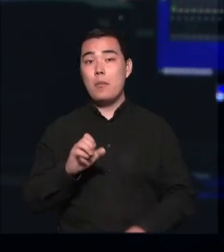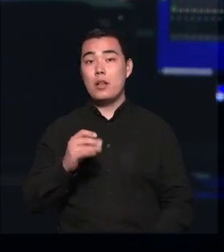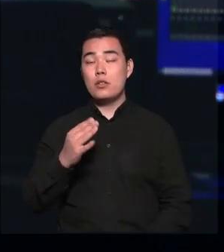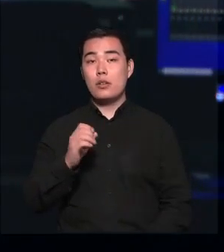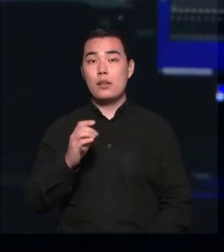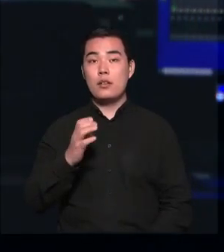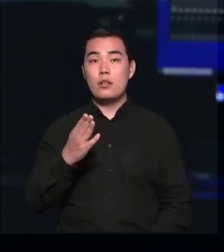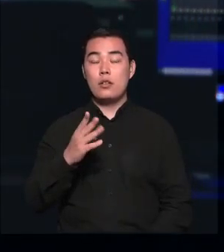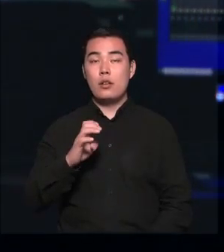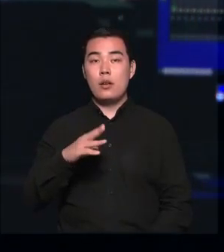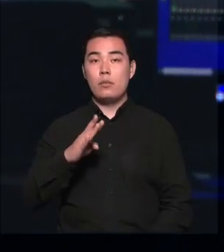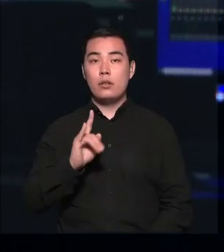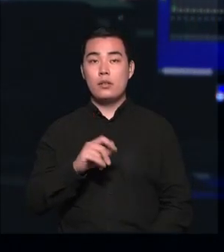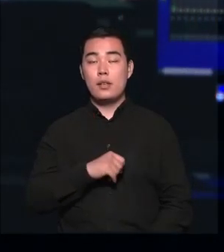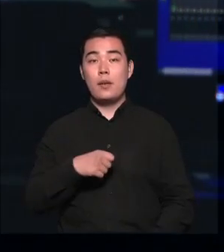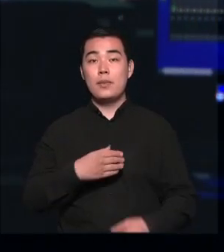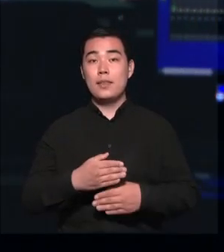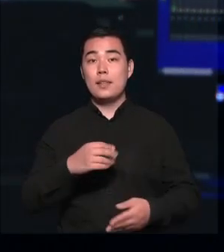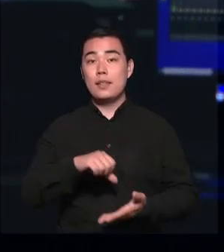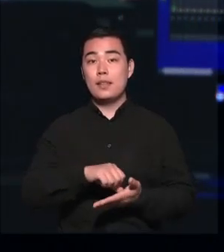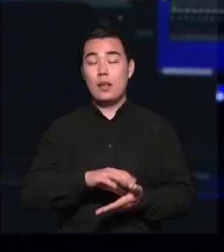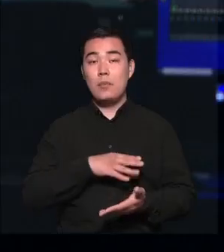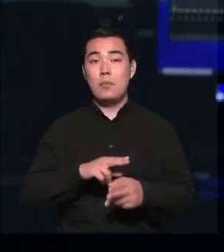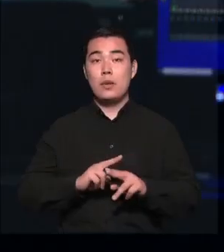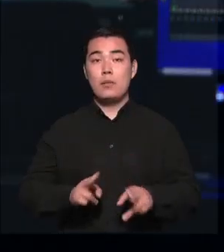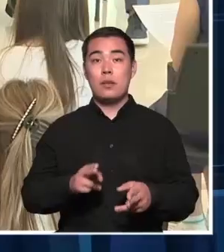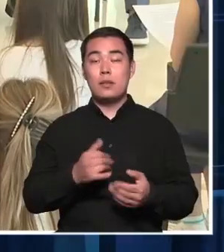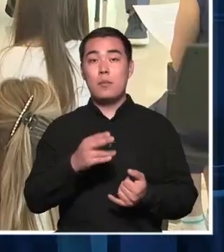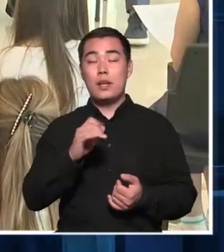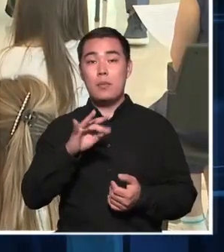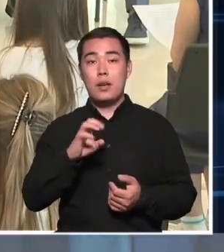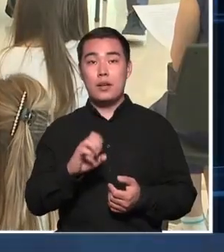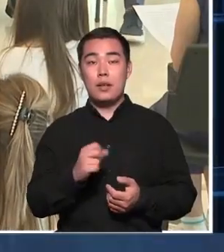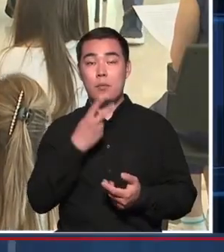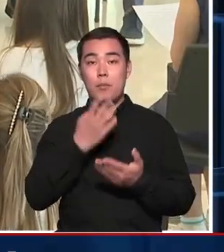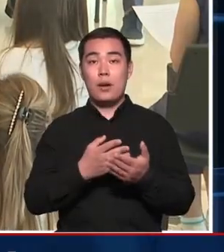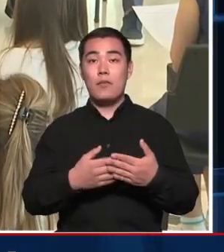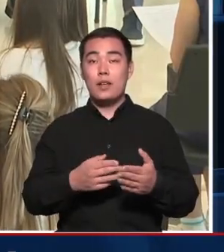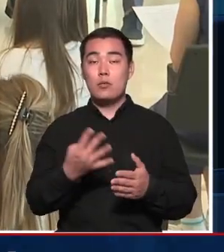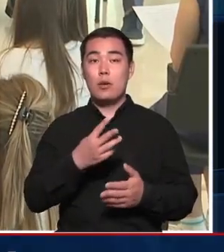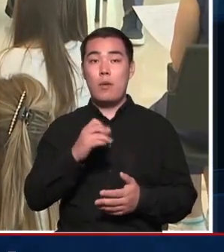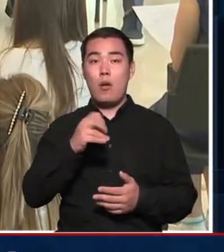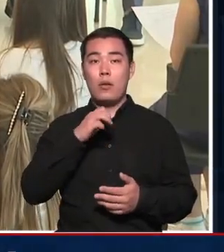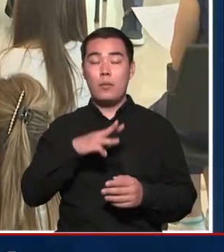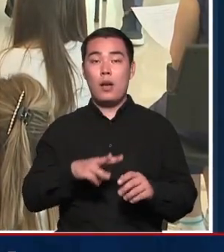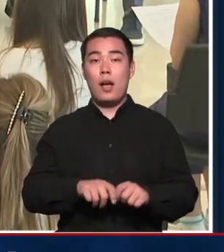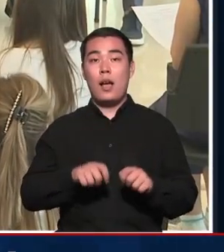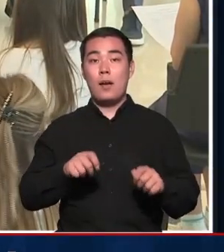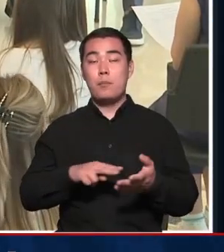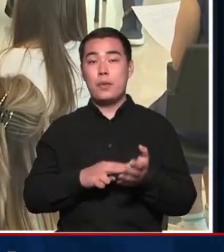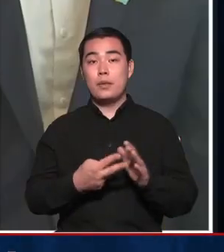Шәмші Қалдаяқов туралы қойылым сахналанады. Премьера Түркістан музыкалық драма театрында 4-ші маусымның ашылуына